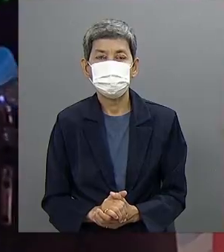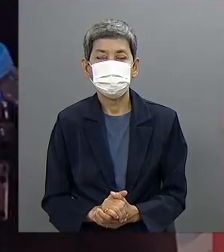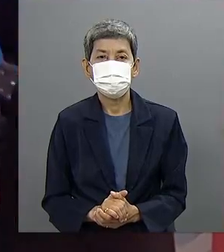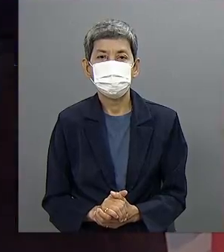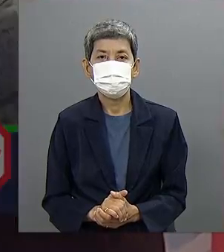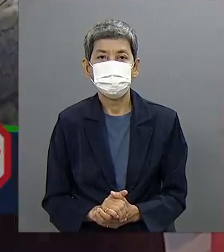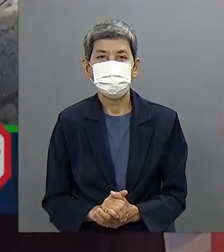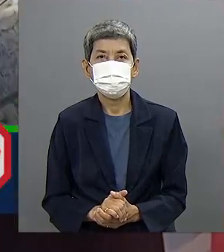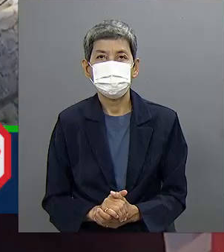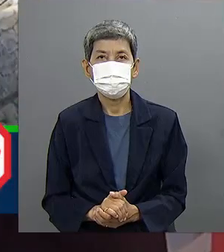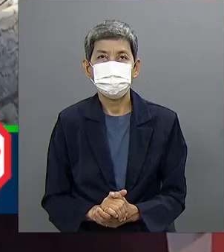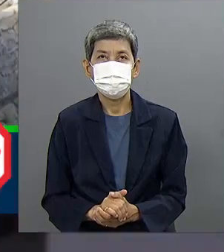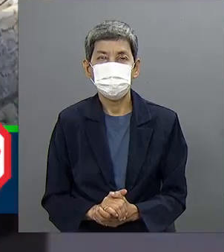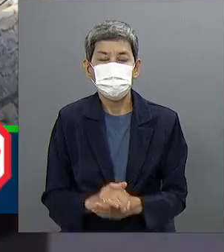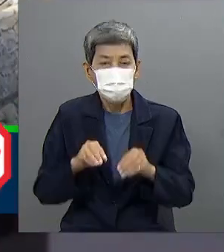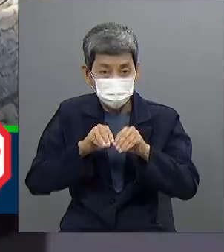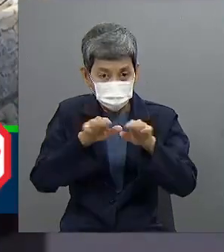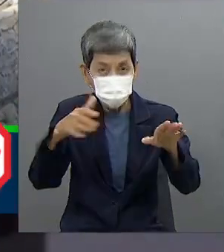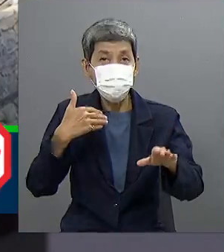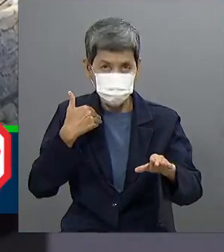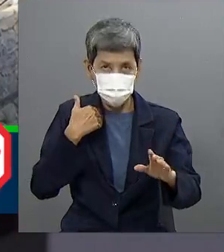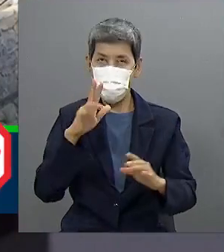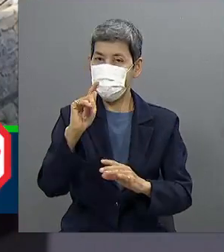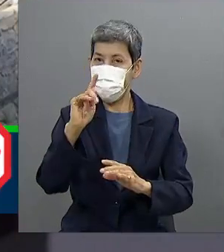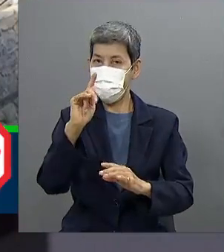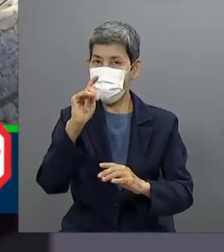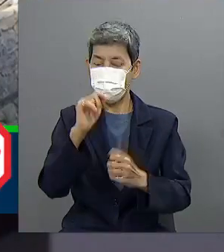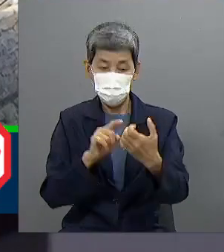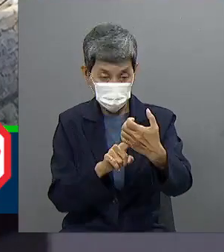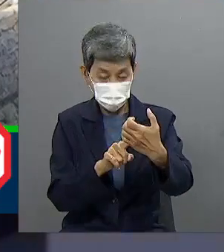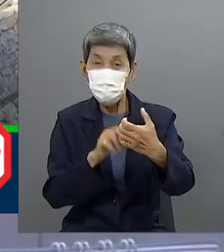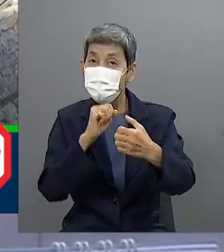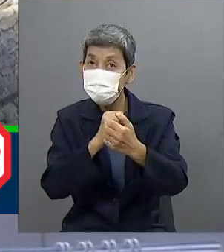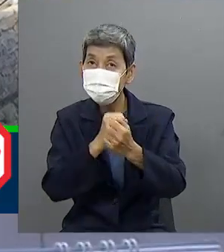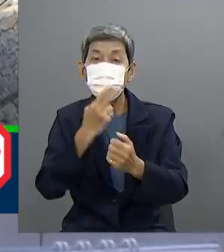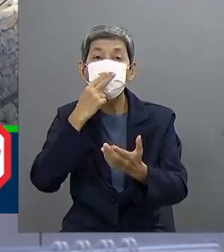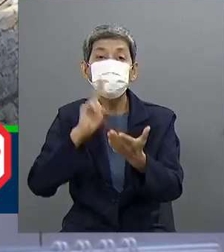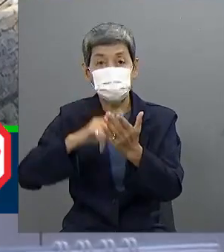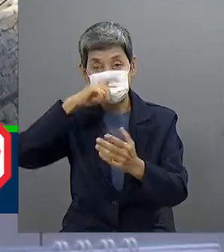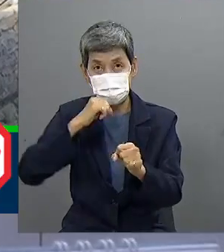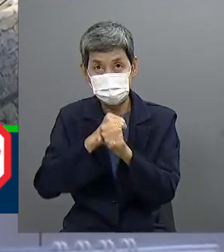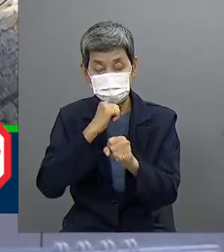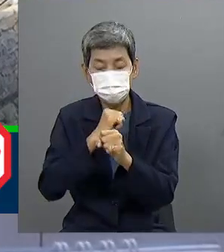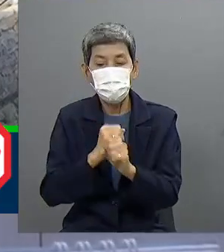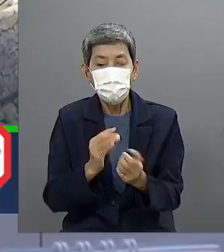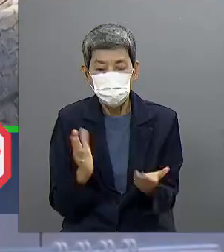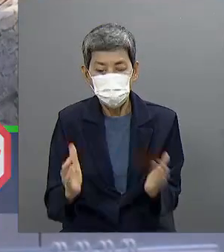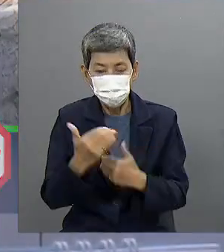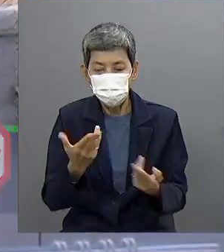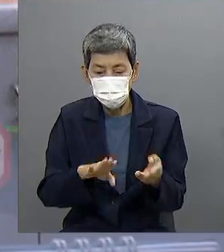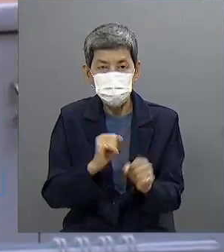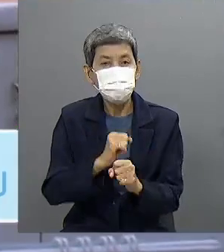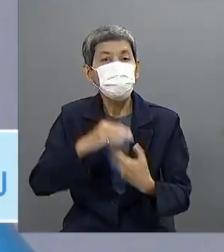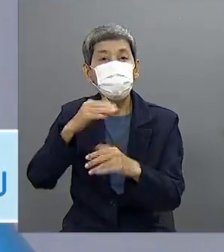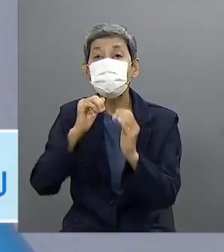กรณีที่มีการเผยแพร่ข้อมูลข่าวสารในสื่อสังคมออนไลน์เกี่ยวกับไปรษณีย์ไทยระงับการฝากส่งสิ่งของไปยังประเทศจีน